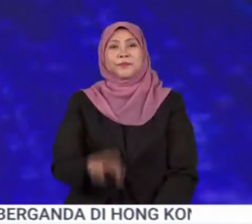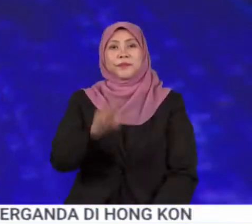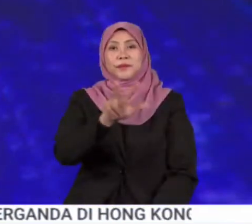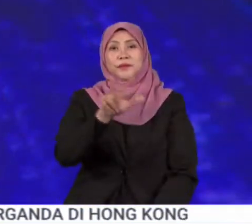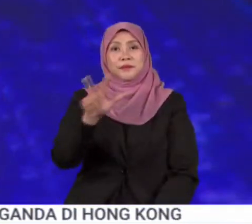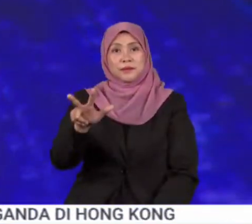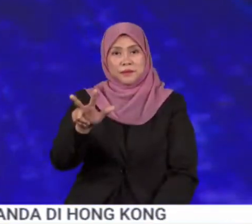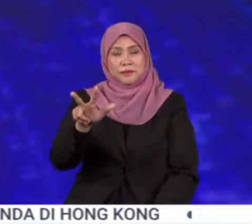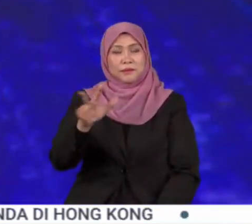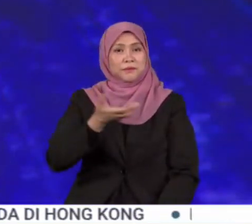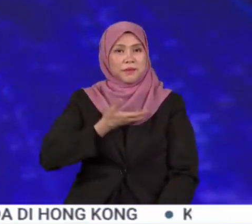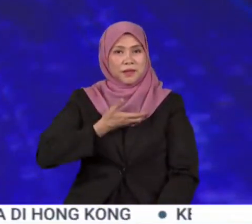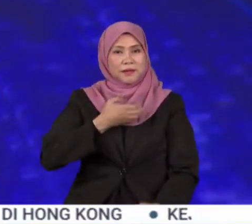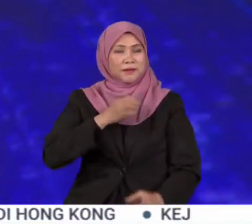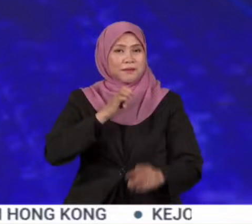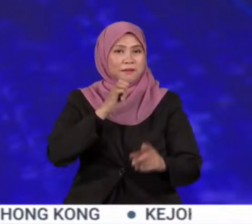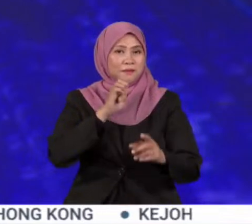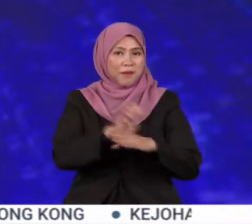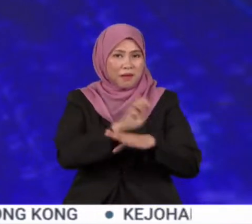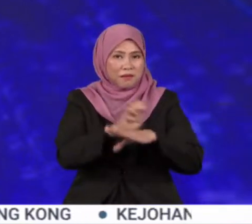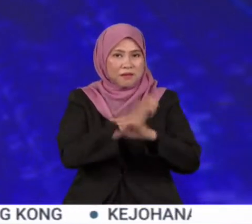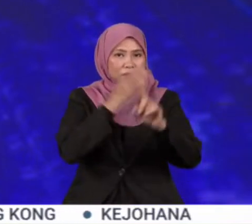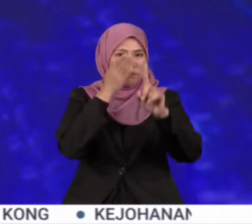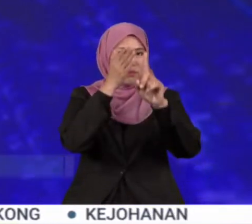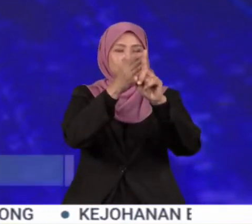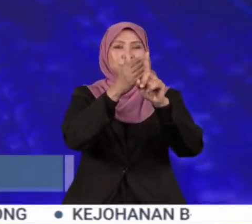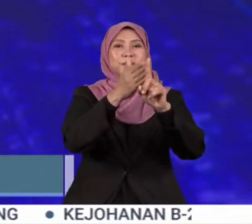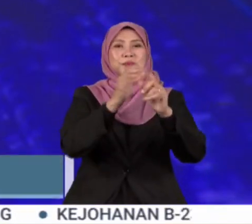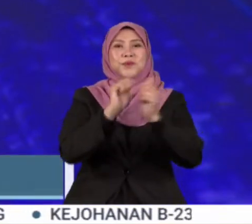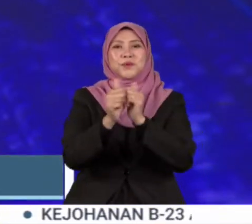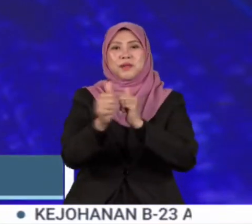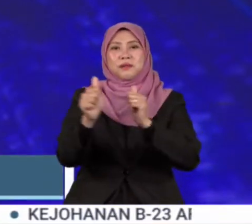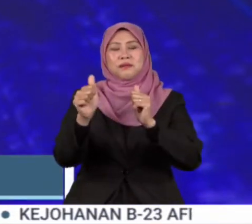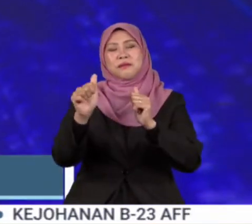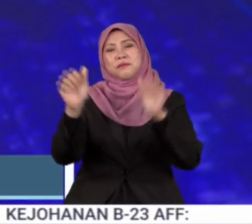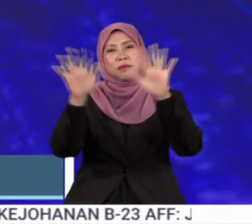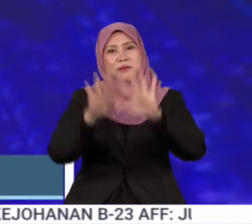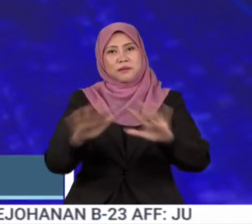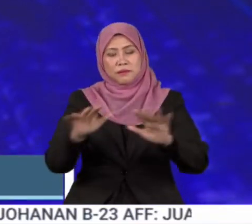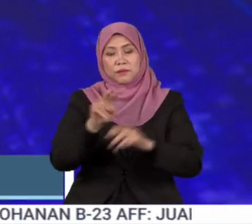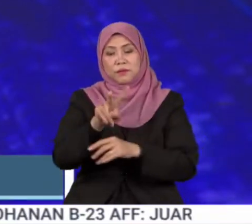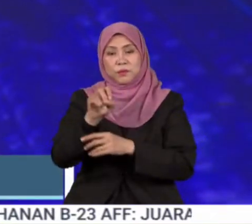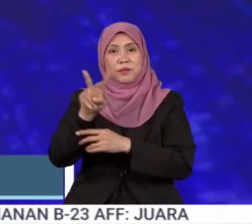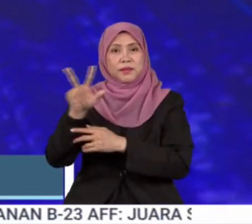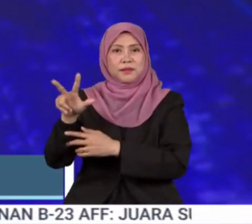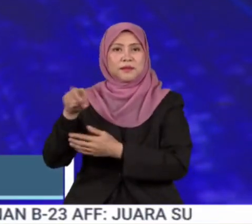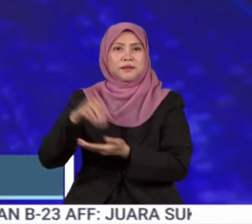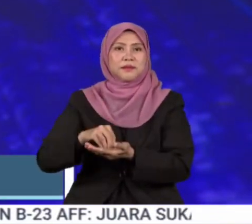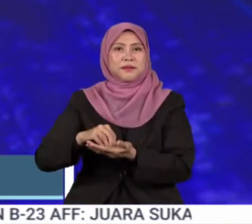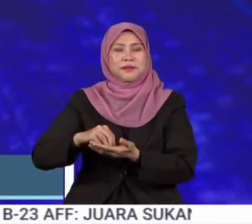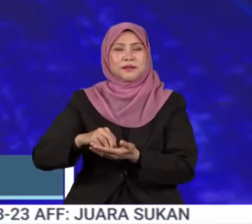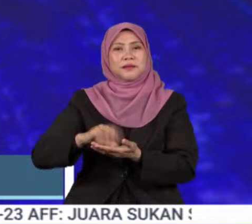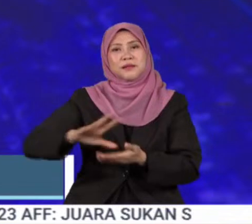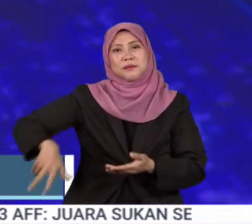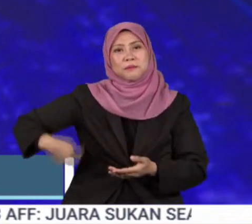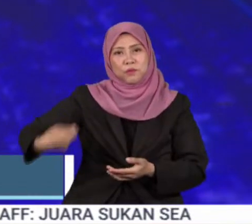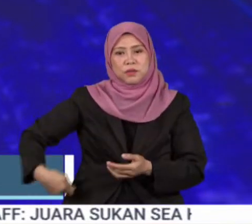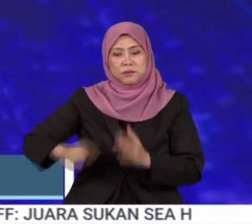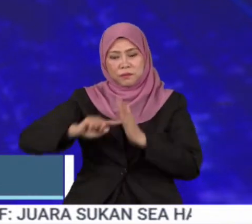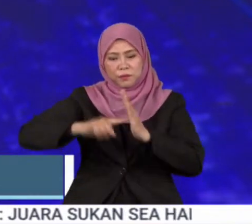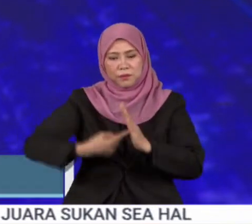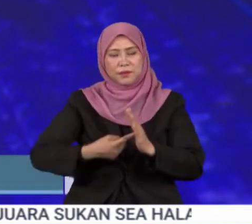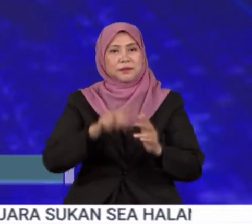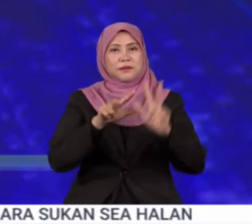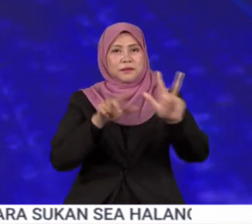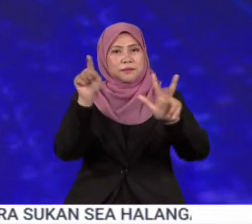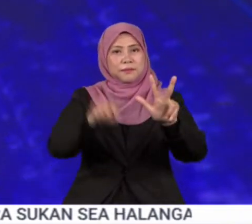33 pegawai emas menjadi sasaran kontingen Malaysia ke Sukan Para ASEAN APG 2023 di Phnom Penh, Kemboja yang akan bermula pada